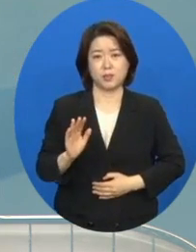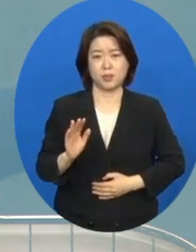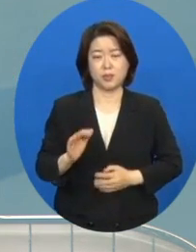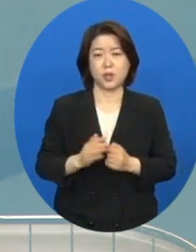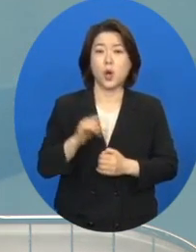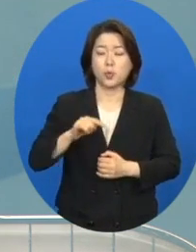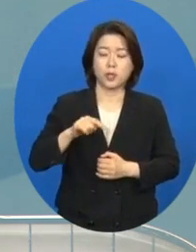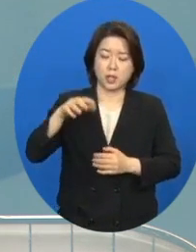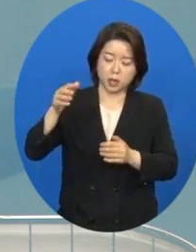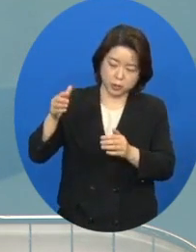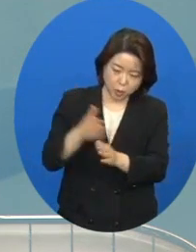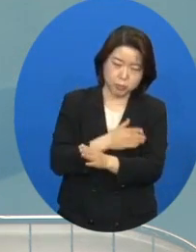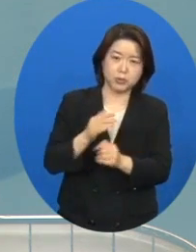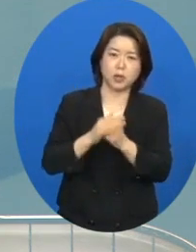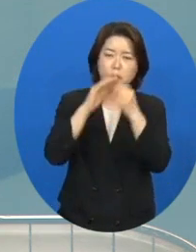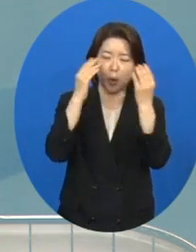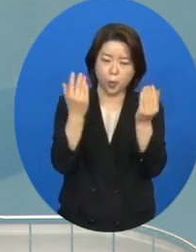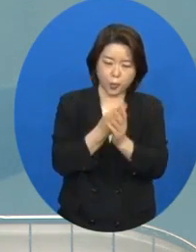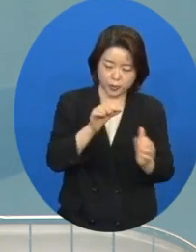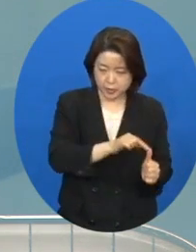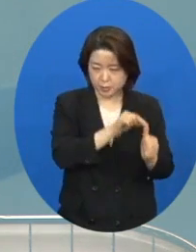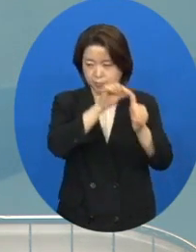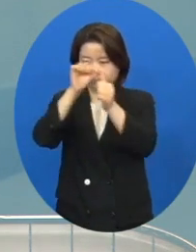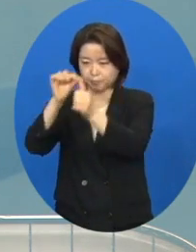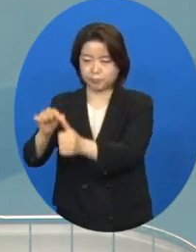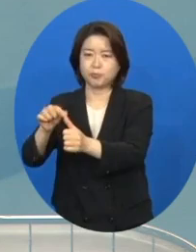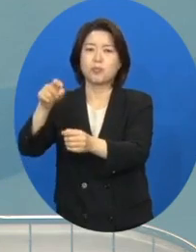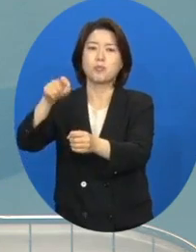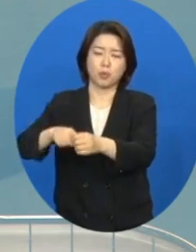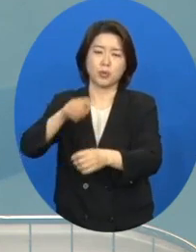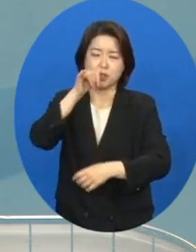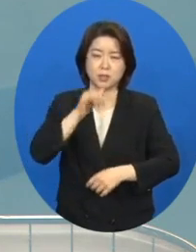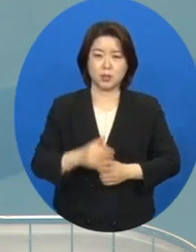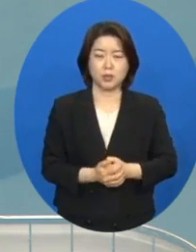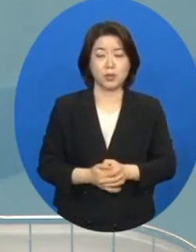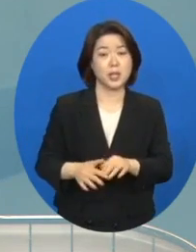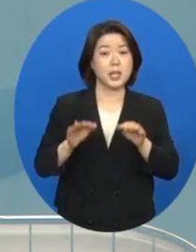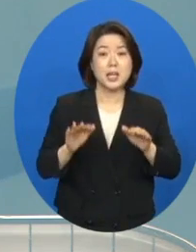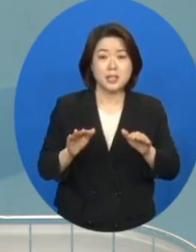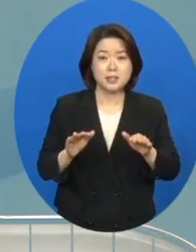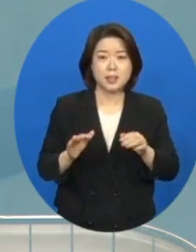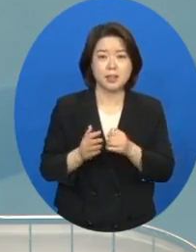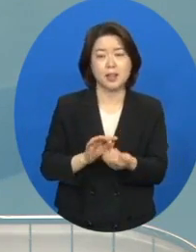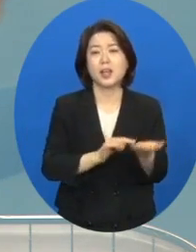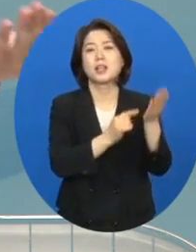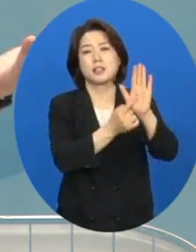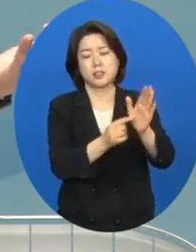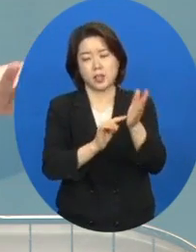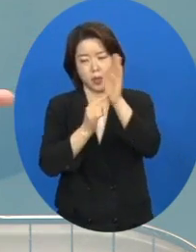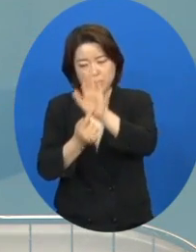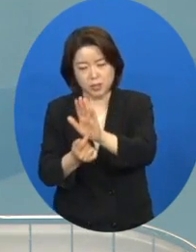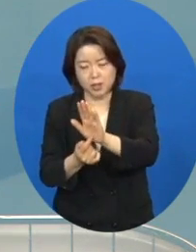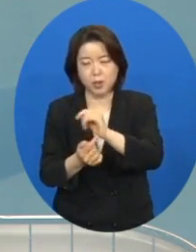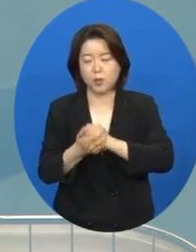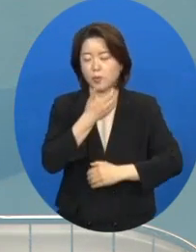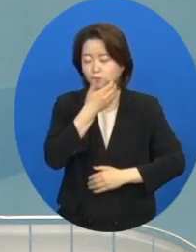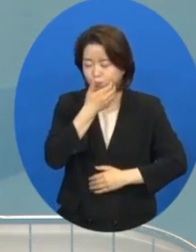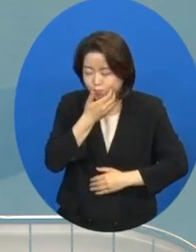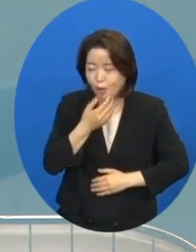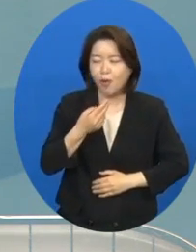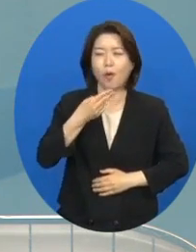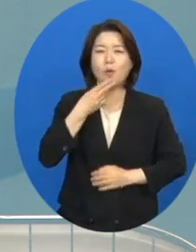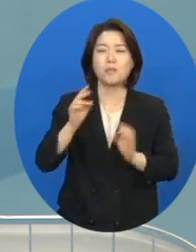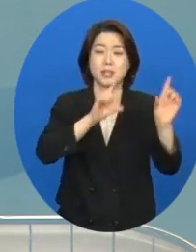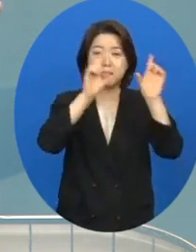우리를 거기서부터 온전히 건져주시려고 하심입니다. 이제는 드러내고 드러내어도 부끄러움이 없는